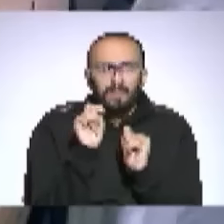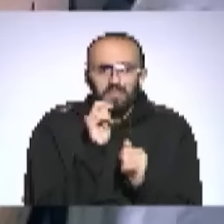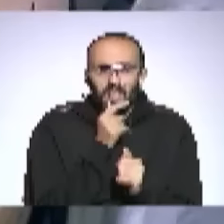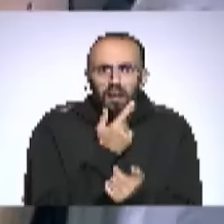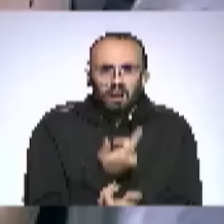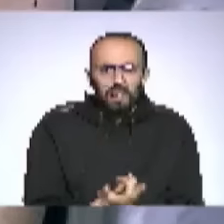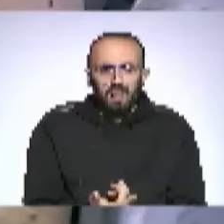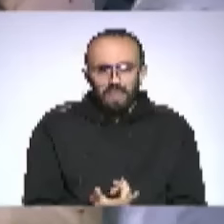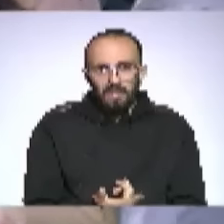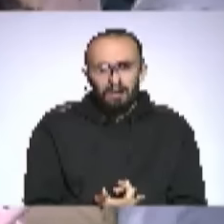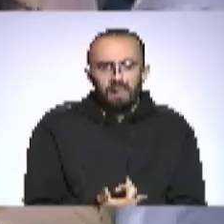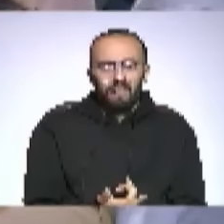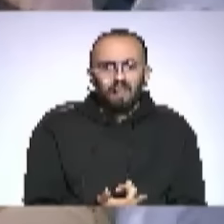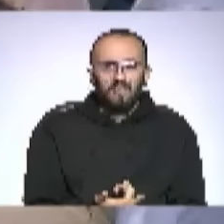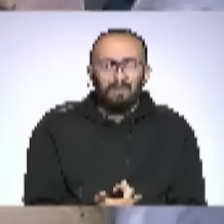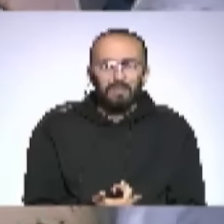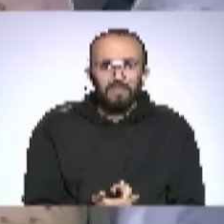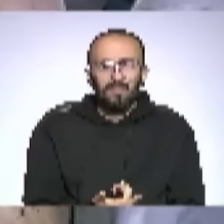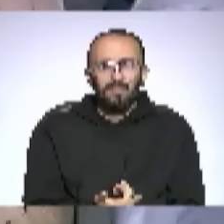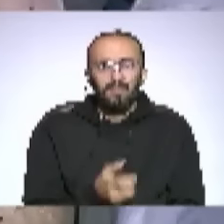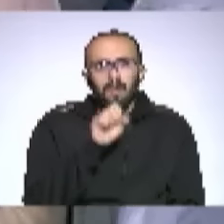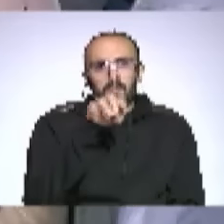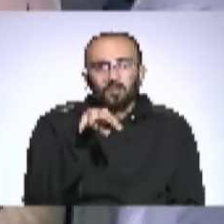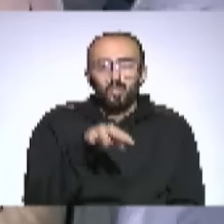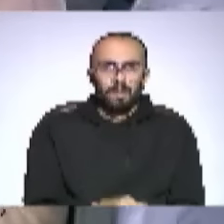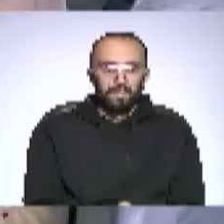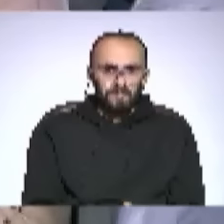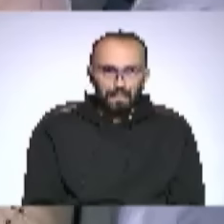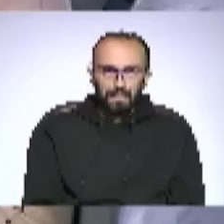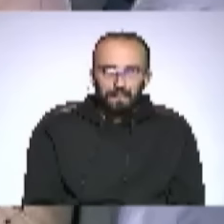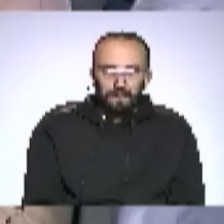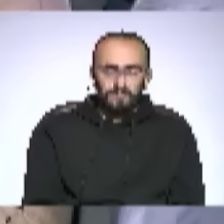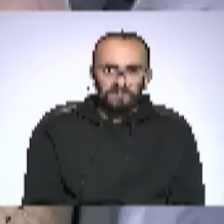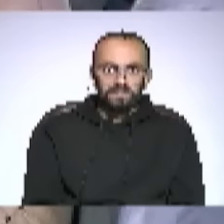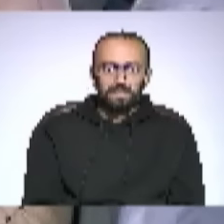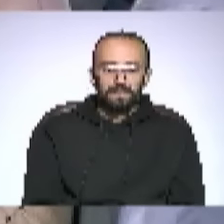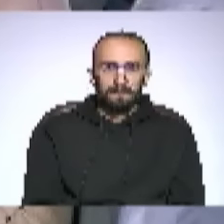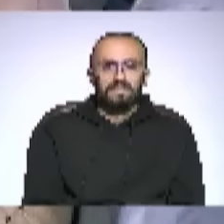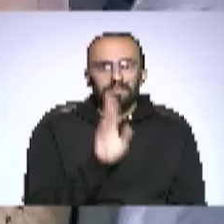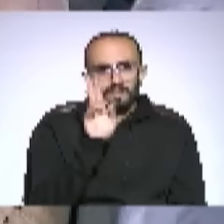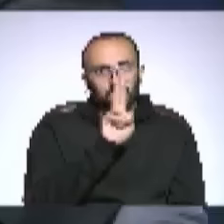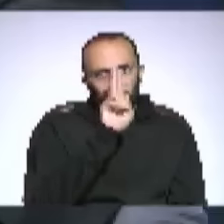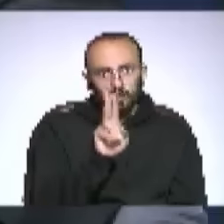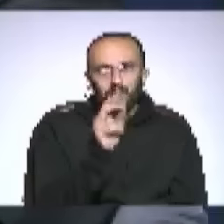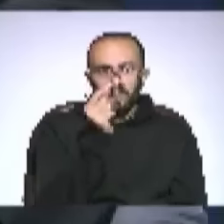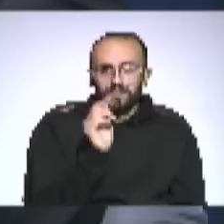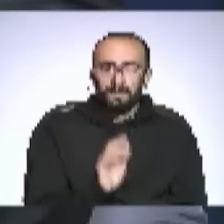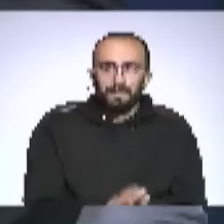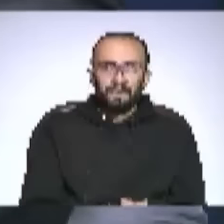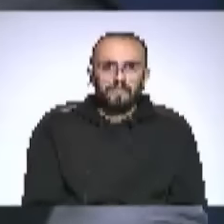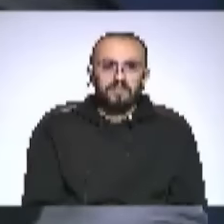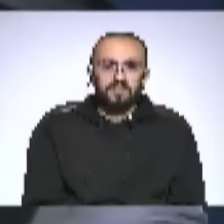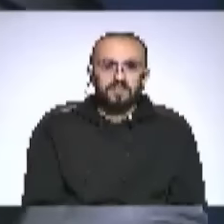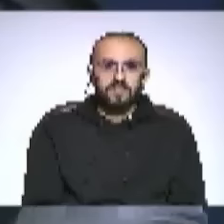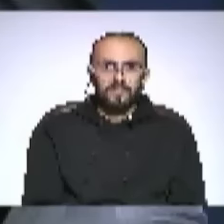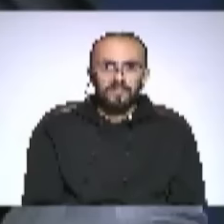امتى من اربع شهور اربع شهور طب هسال حضرتك سؤال يا حبيبتي اتفضلي يا